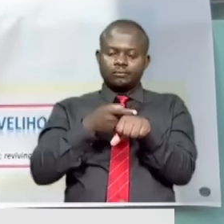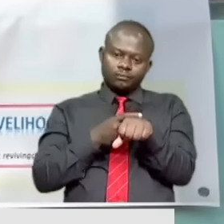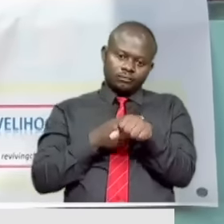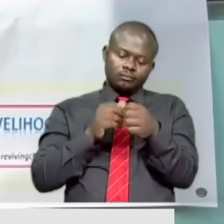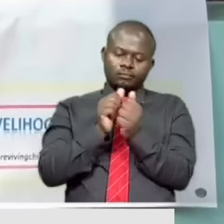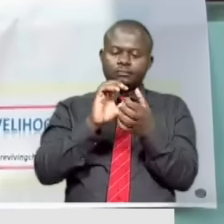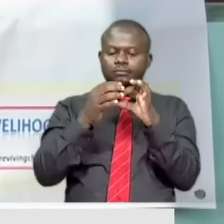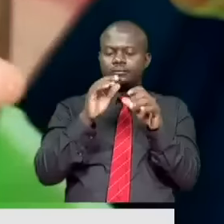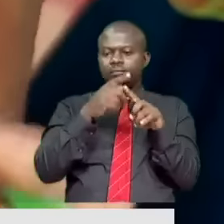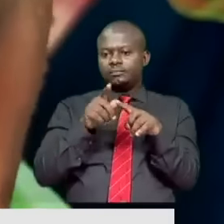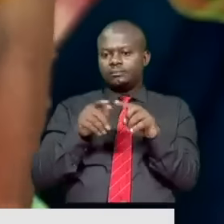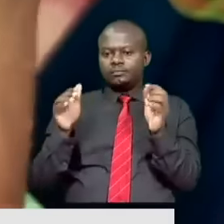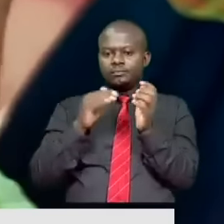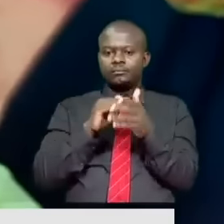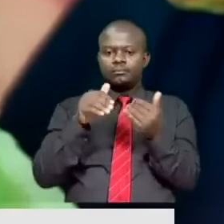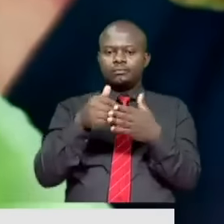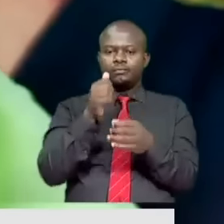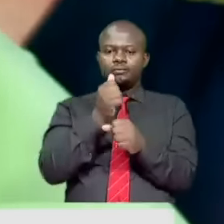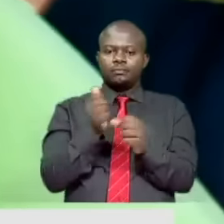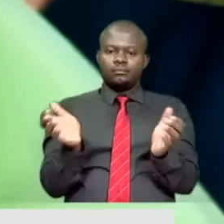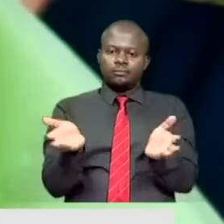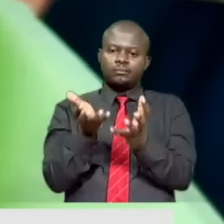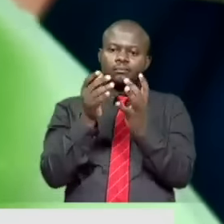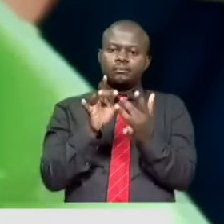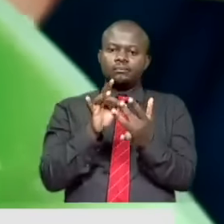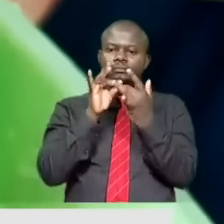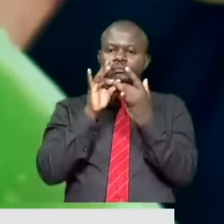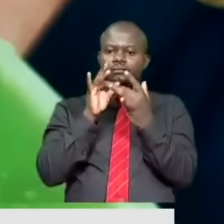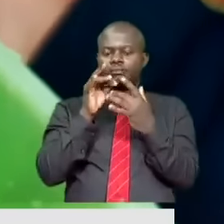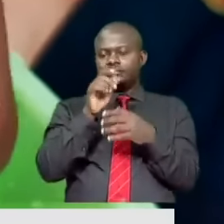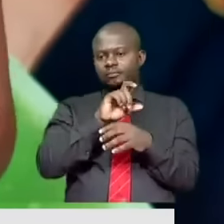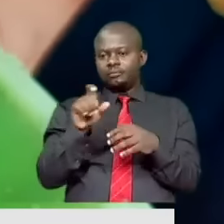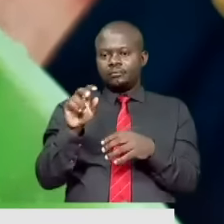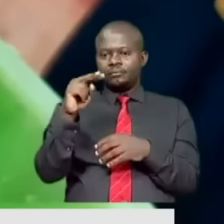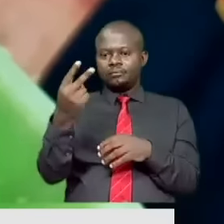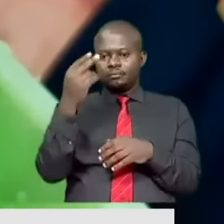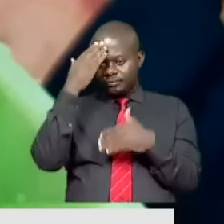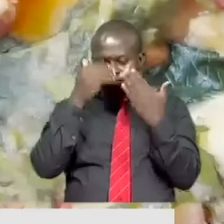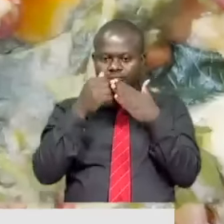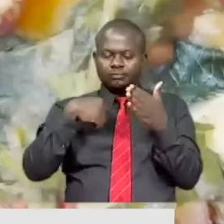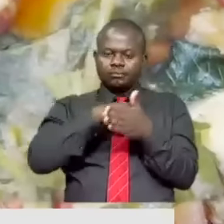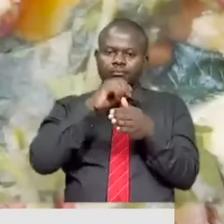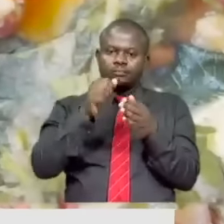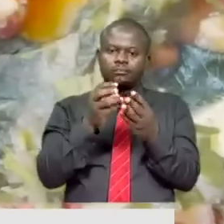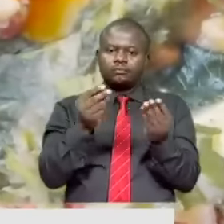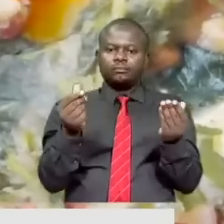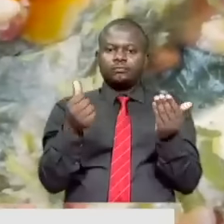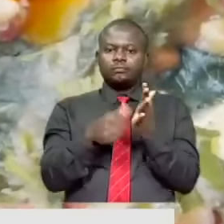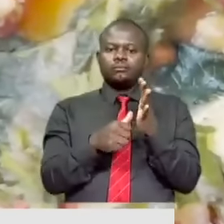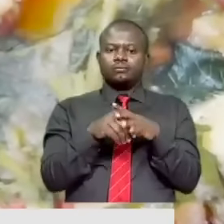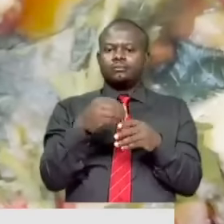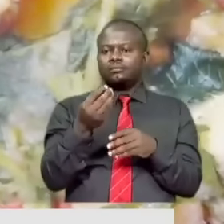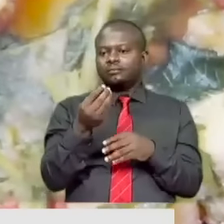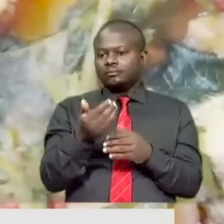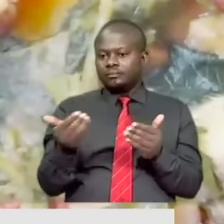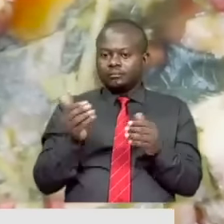n'abafatanye ibikorwa batandukanye barimo gukora ubukangurambaga budasanzwe bw'ibyumweru bibiri kugira ngo bashobore gukemura ikibazo cy'abana